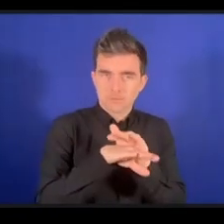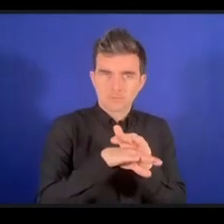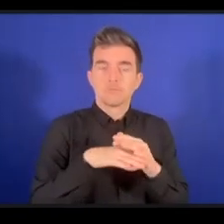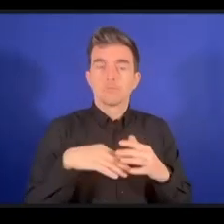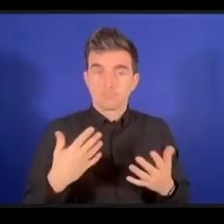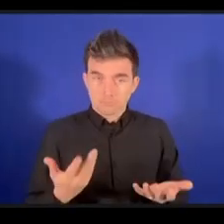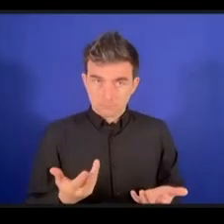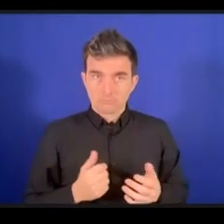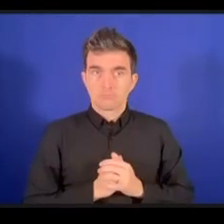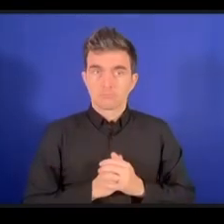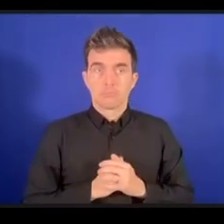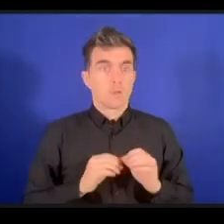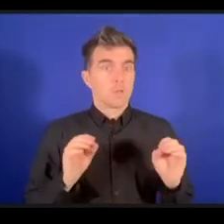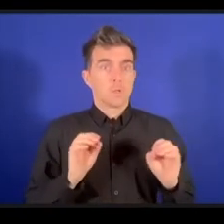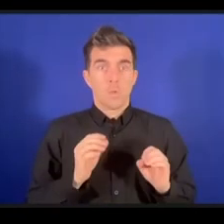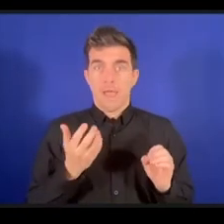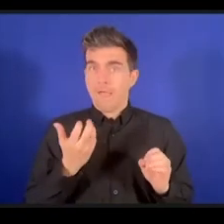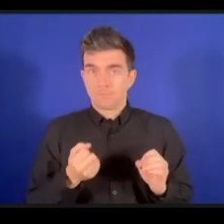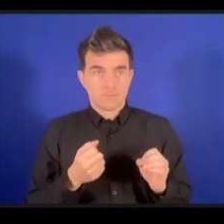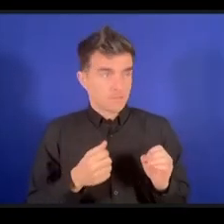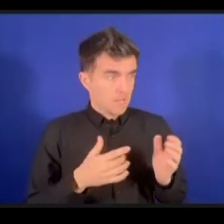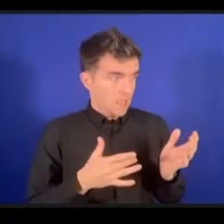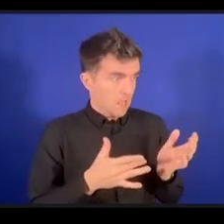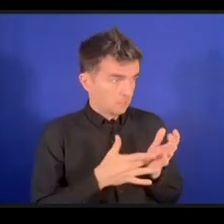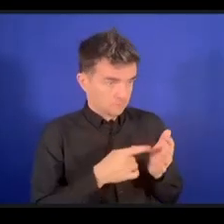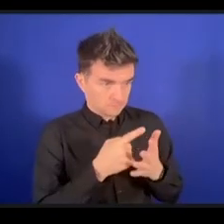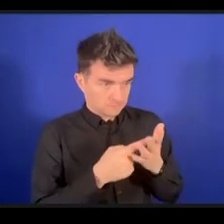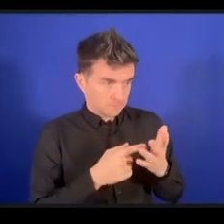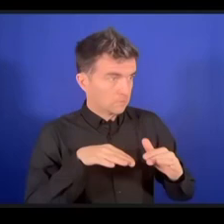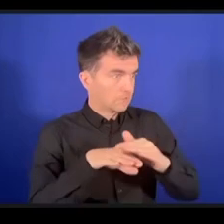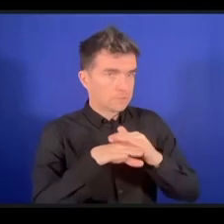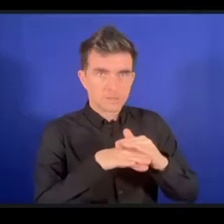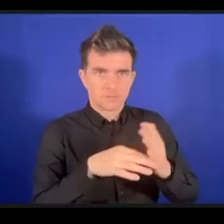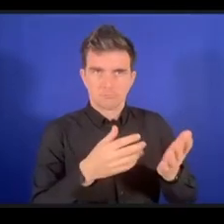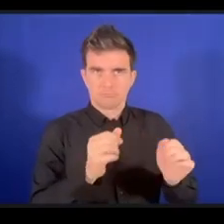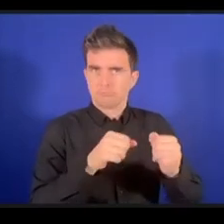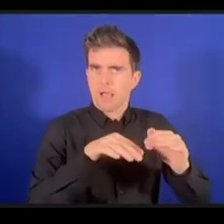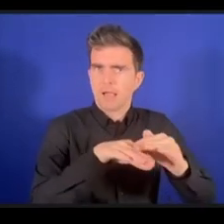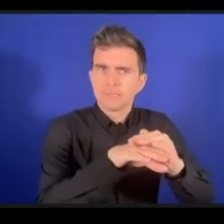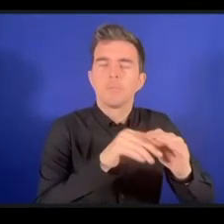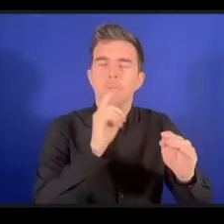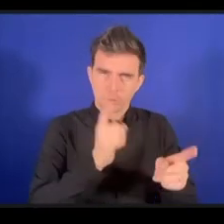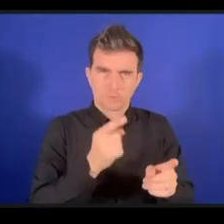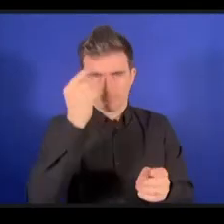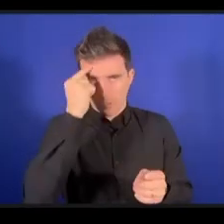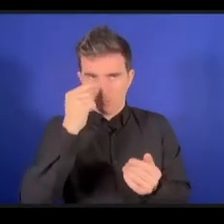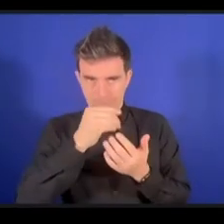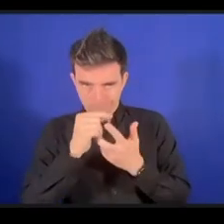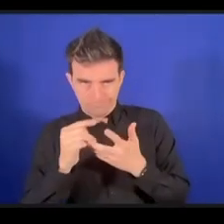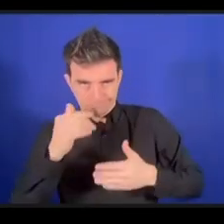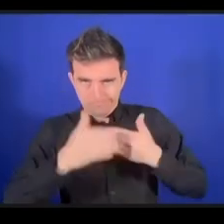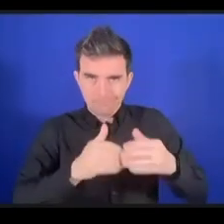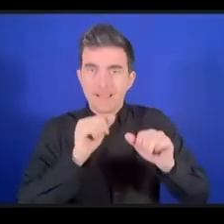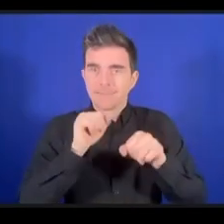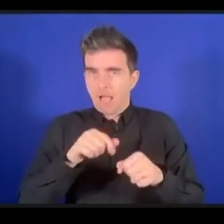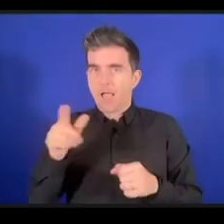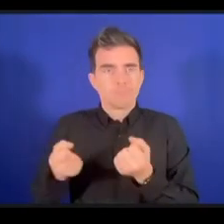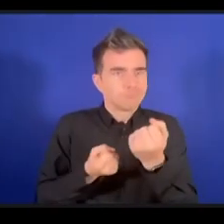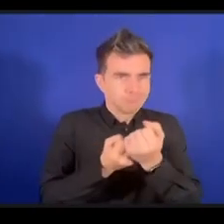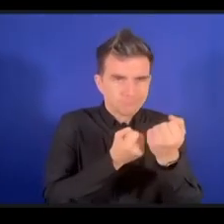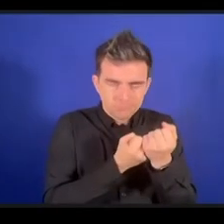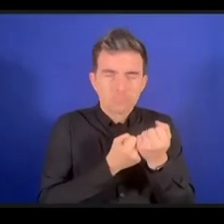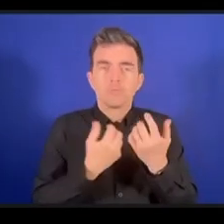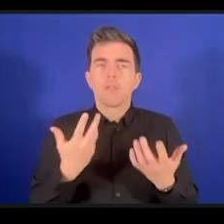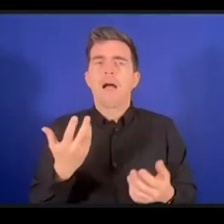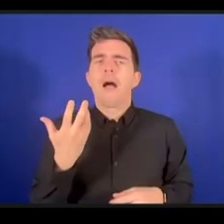呢，仅仅是一些物理性的要求，比方说，当人们不能够阅读或者是获得一些